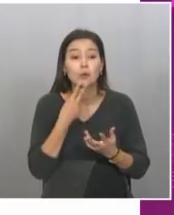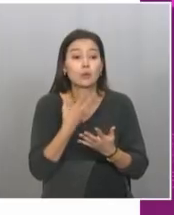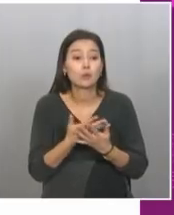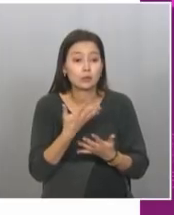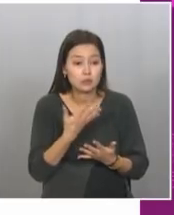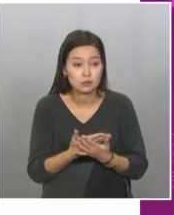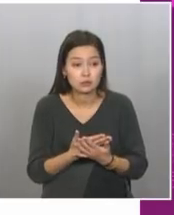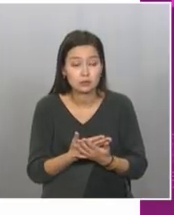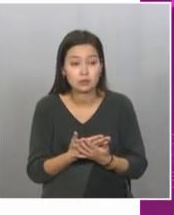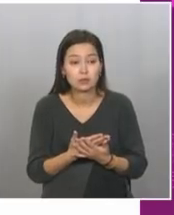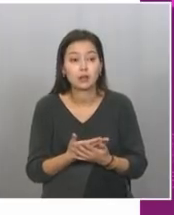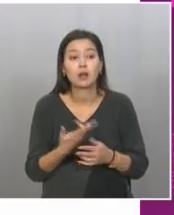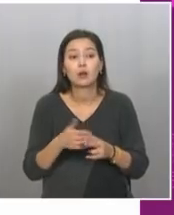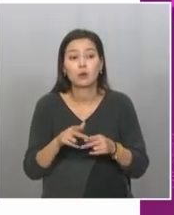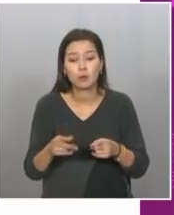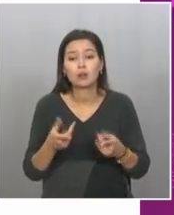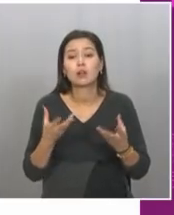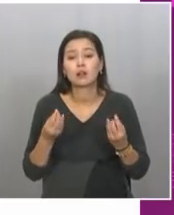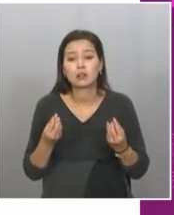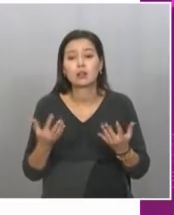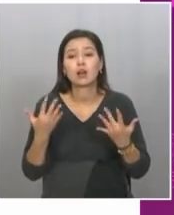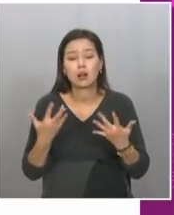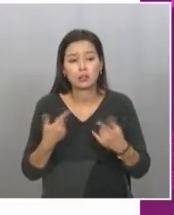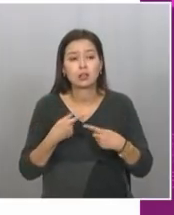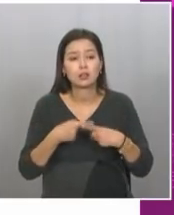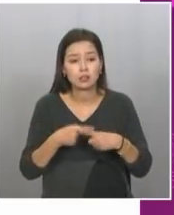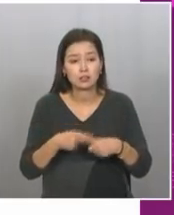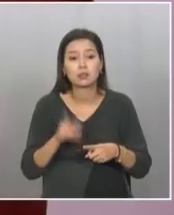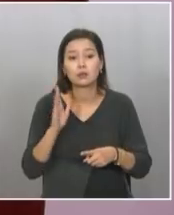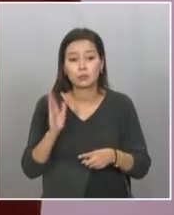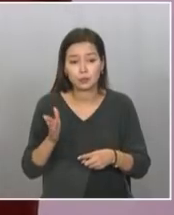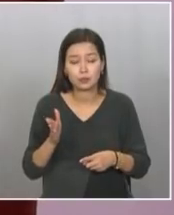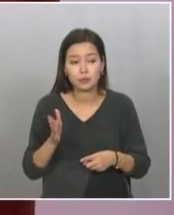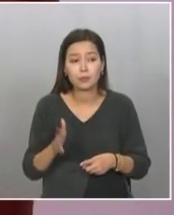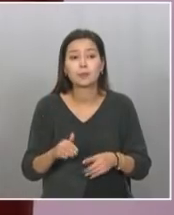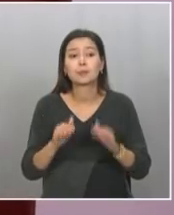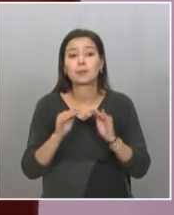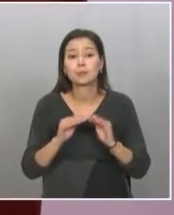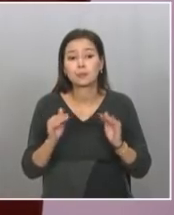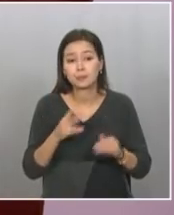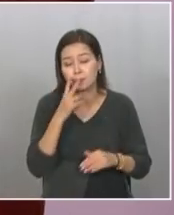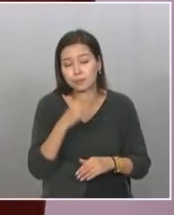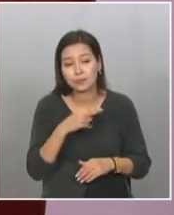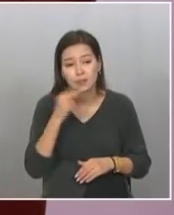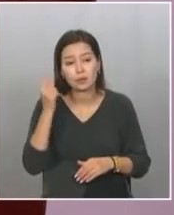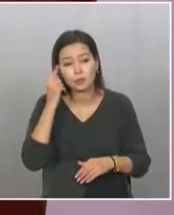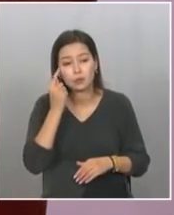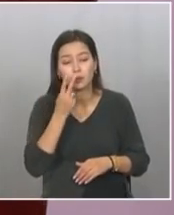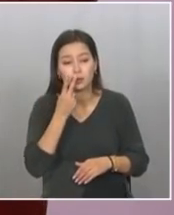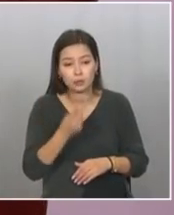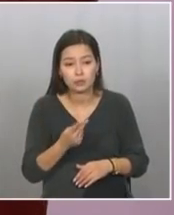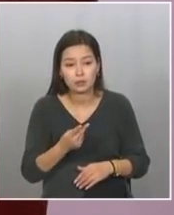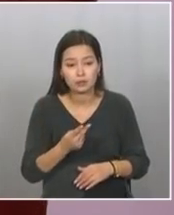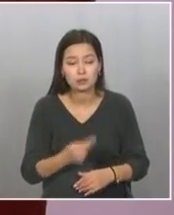жазыңдар. Ол әлі қанша бөлігін тоқиды? Балалар, қанеке ойланып көрекші.